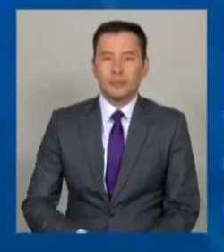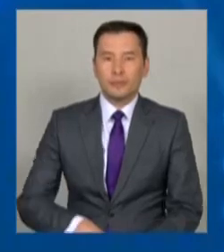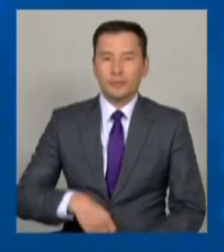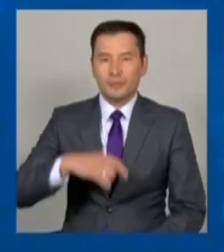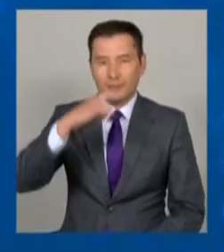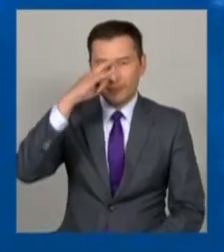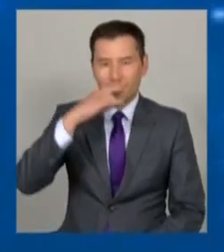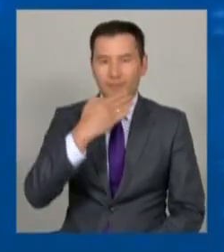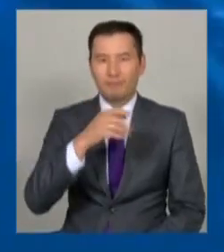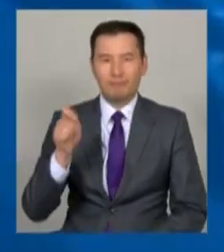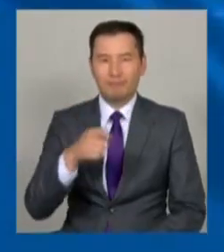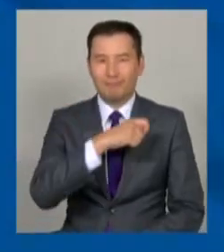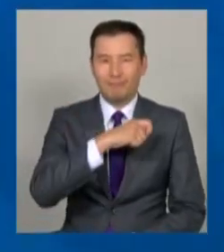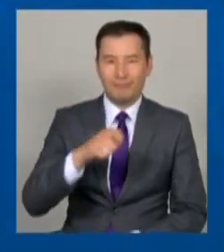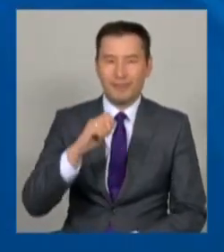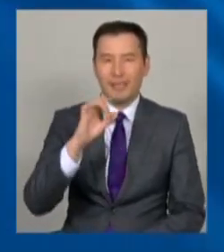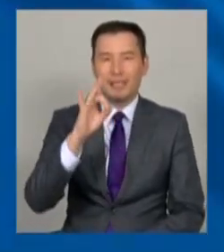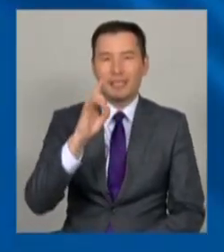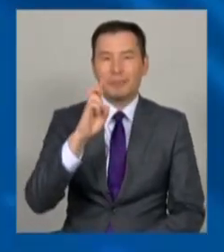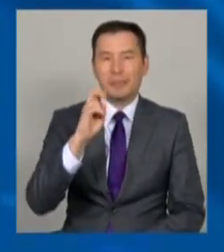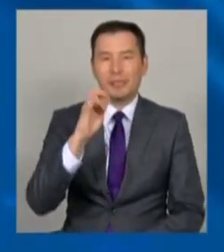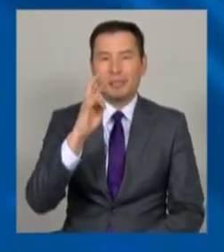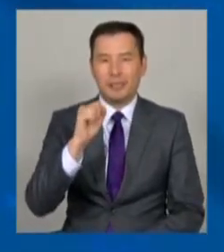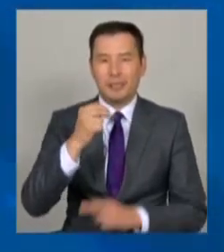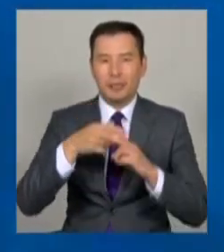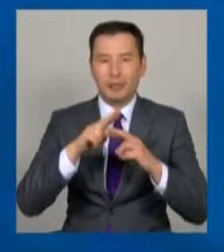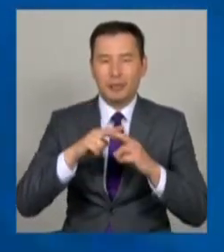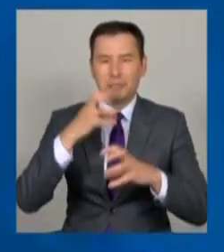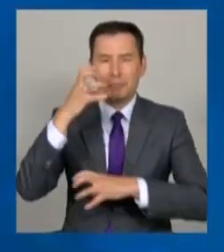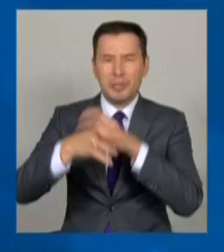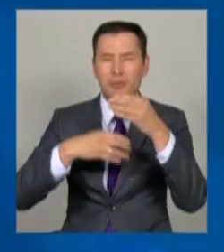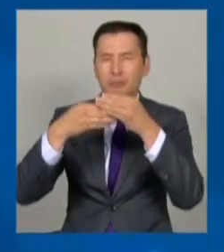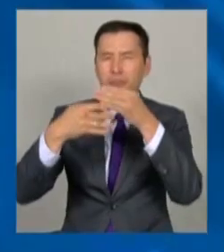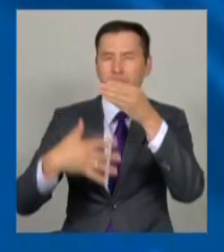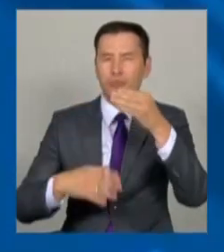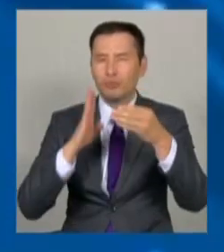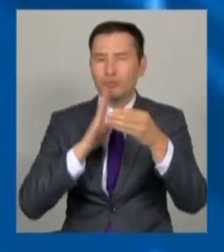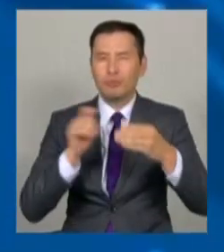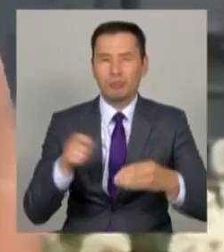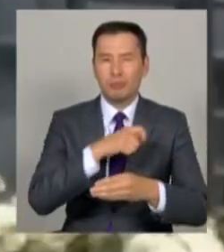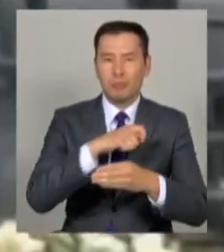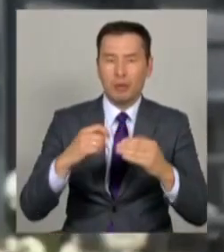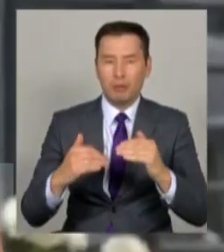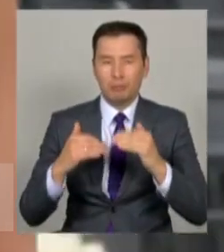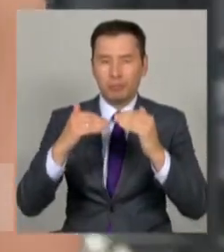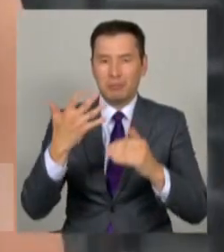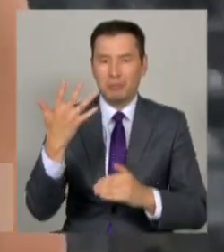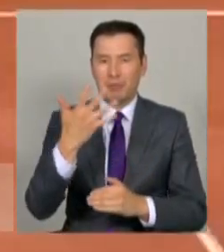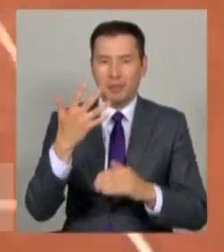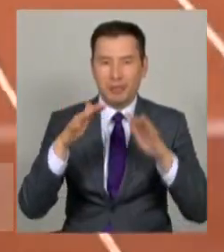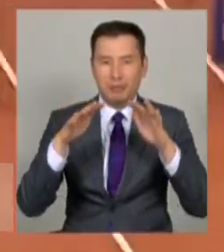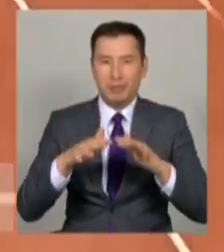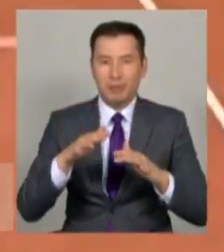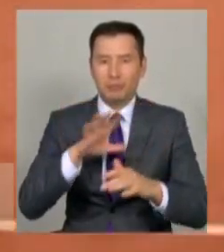Казахстанка Елена Рыбакина вошла в пятерку сильнейших теннисисток мира. Подняться на пятую ступень мирового рейтинга нашей спортсменке удалось благодаря победе